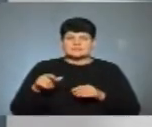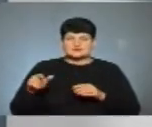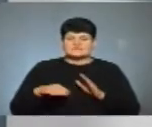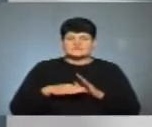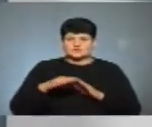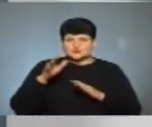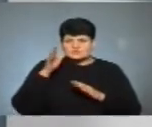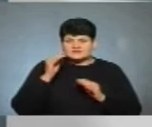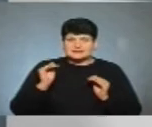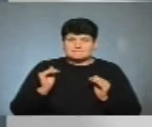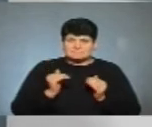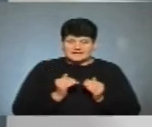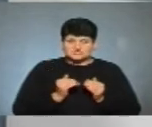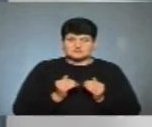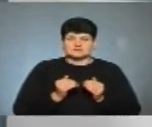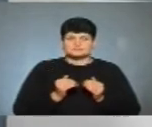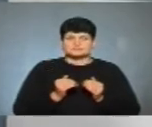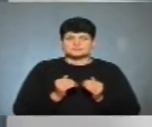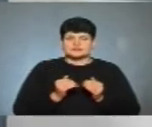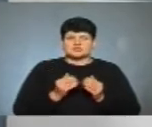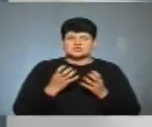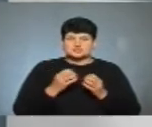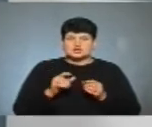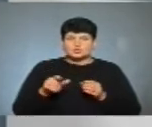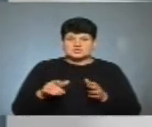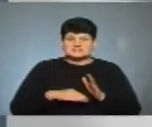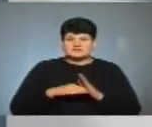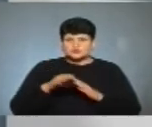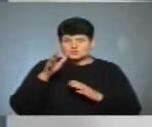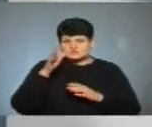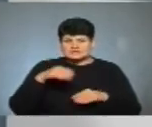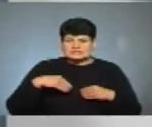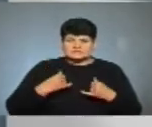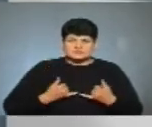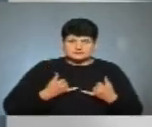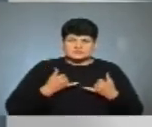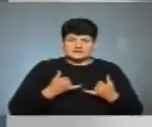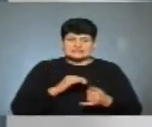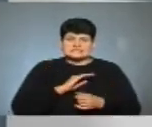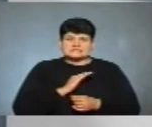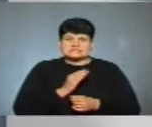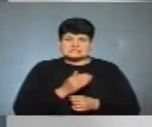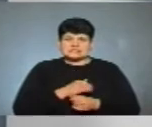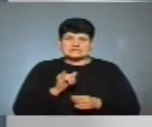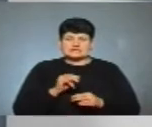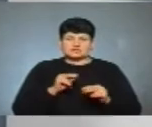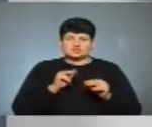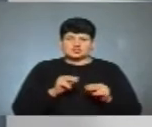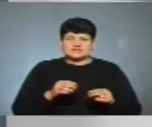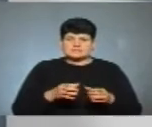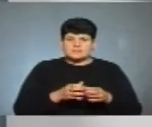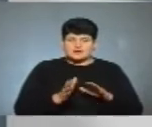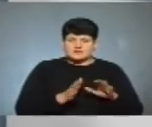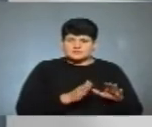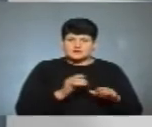вищою освітою меншість. Ще люди з вищою освітою надавали перевагу «Сила і честь» партії, а